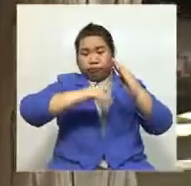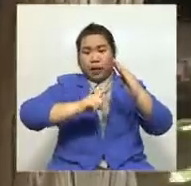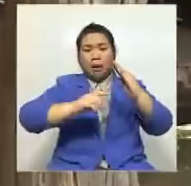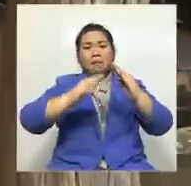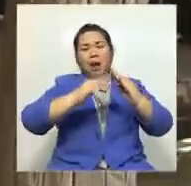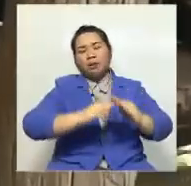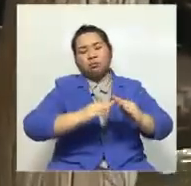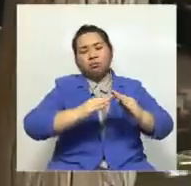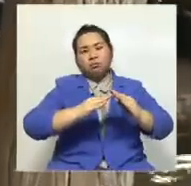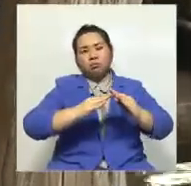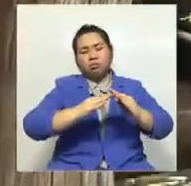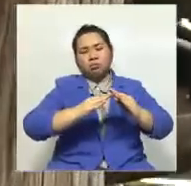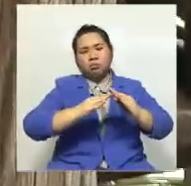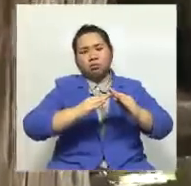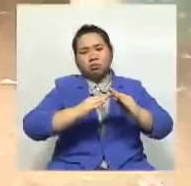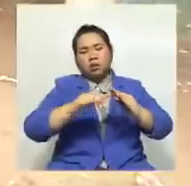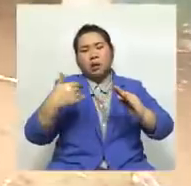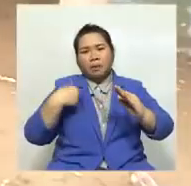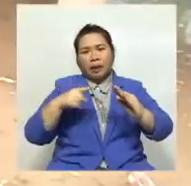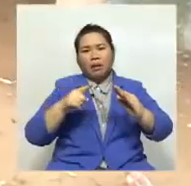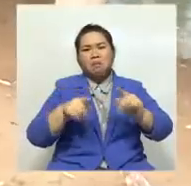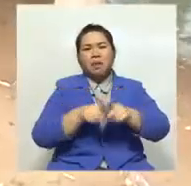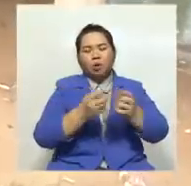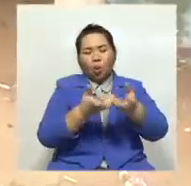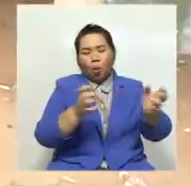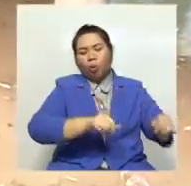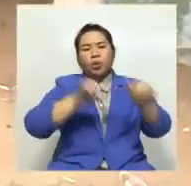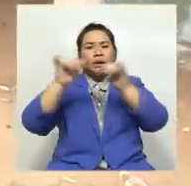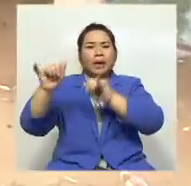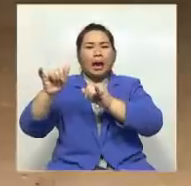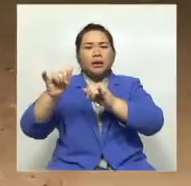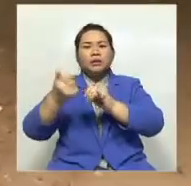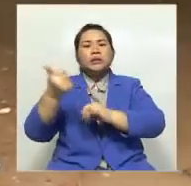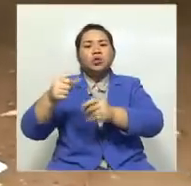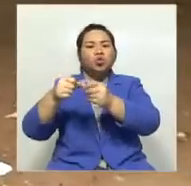บ้านออกด้วยขออภัยค่ะย้ายไปอยู่ที่อื่นค่ะ